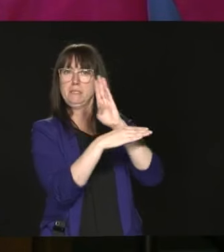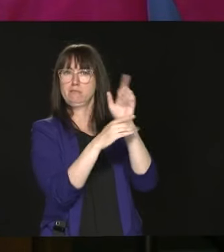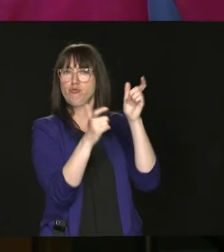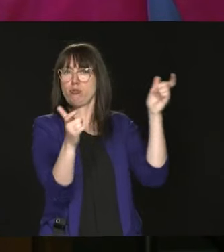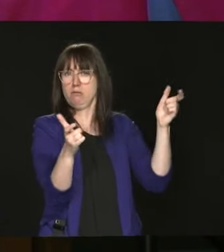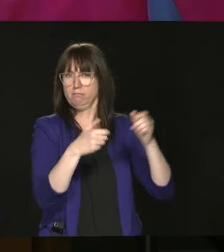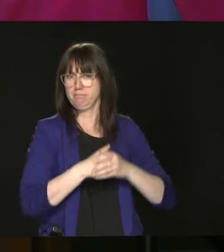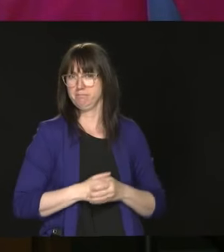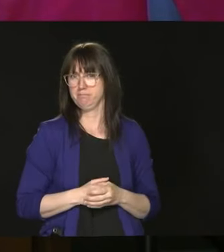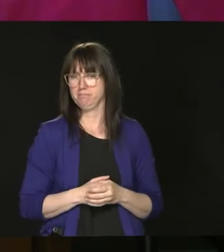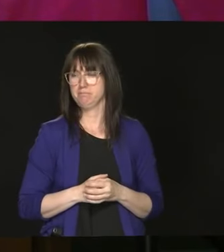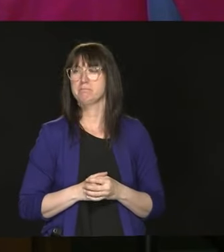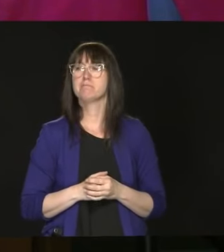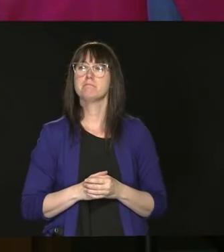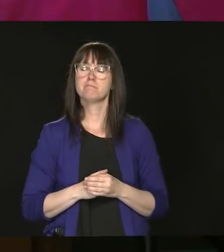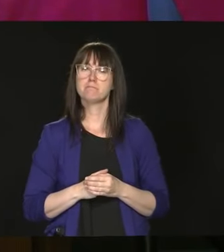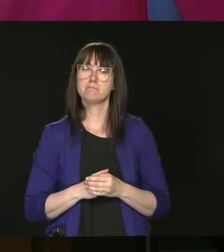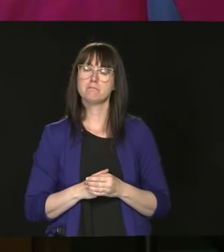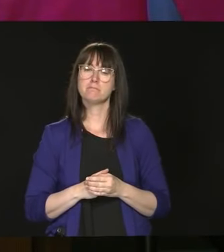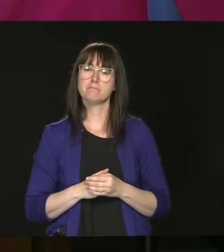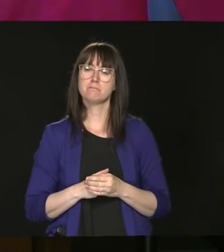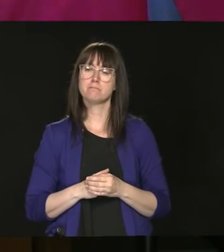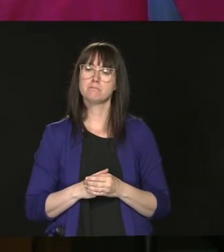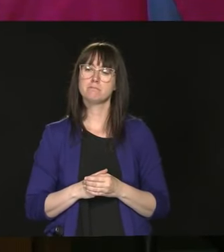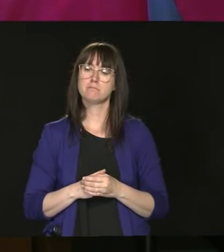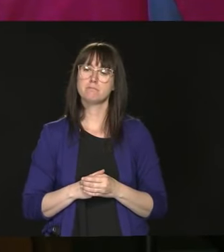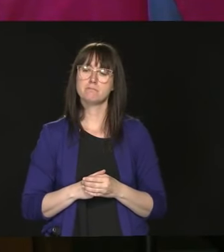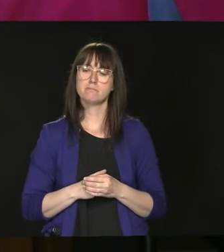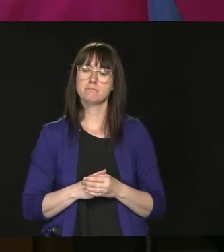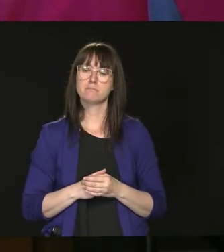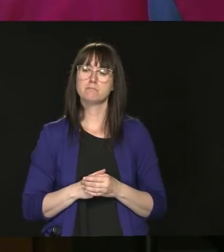les jours quand nous sommes heureusement, j'espère,